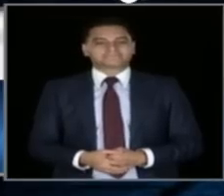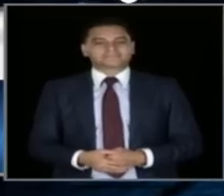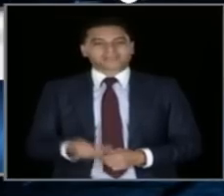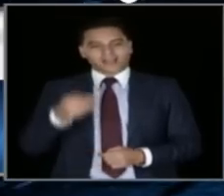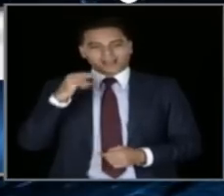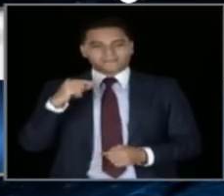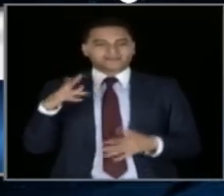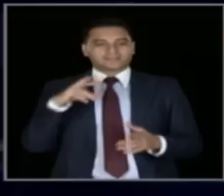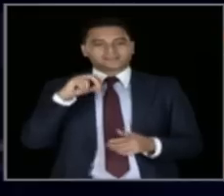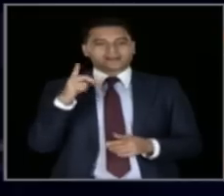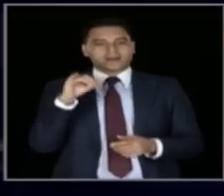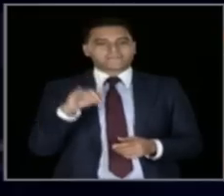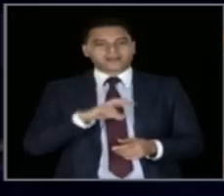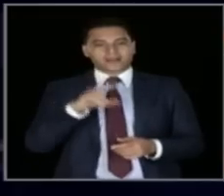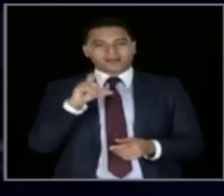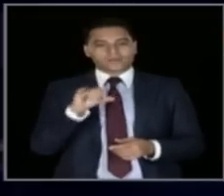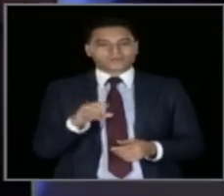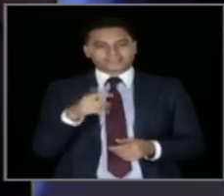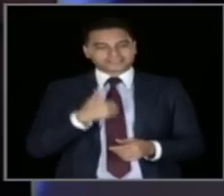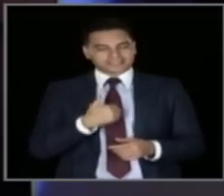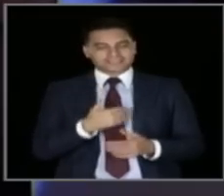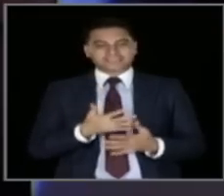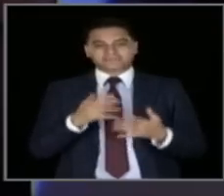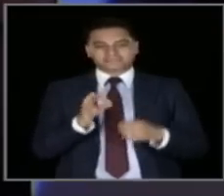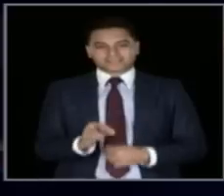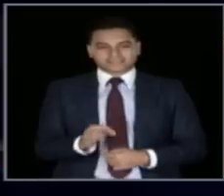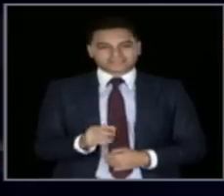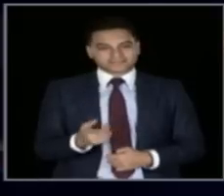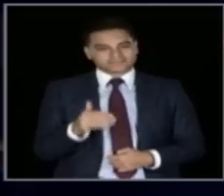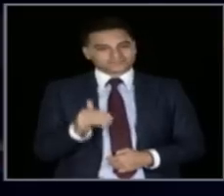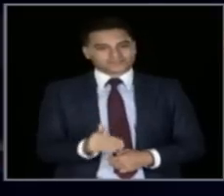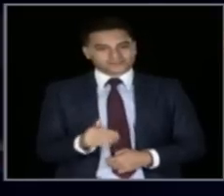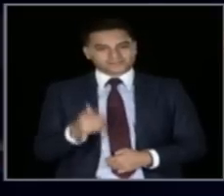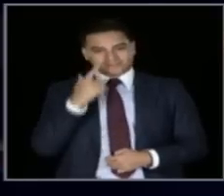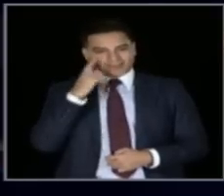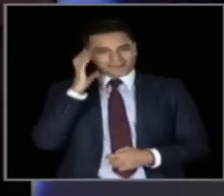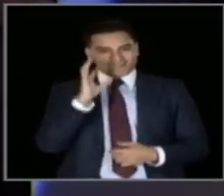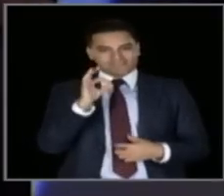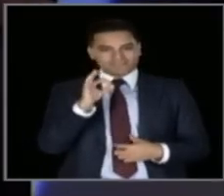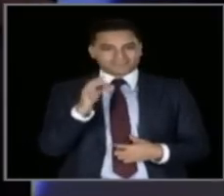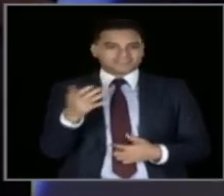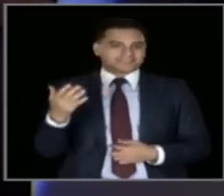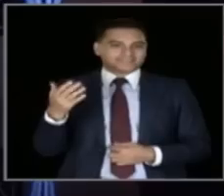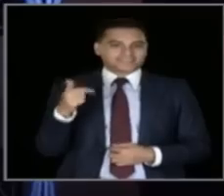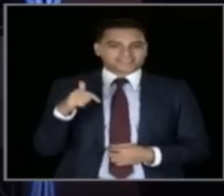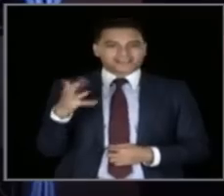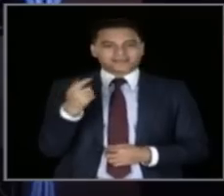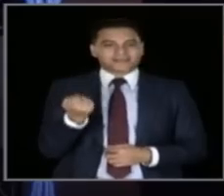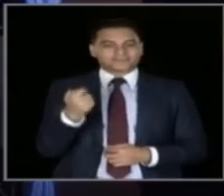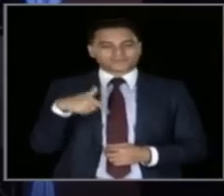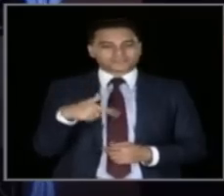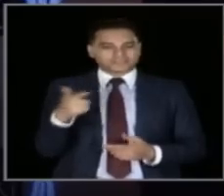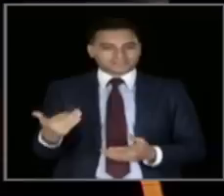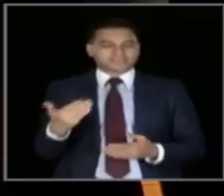أحمد الكرملاوي، إحساسك عالي بجد، مش ممكن، مكشوف عنها الحجاب. 65